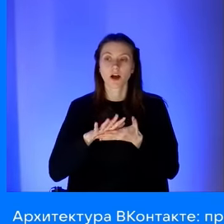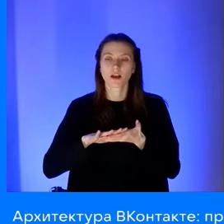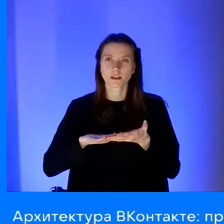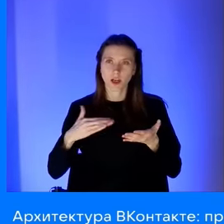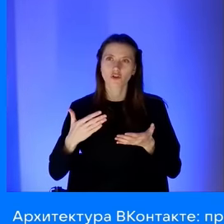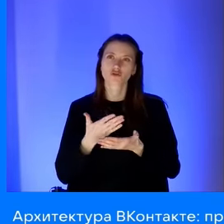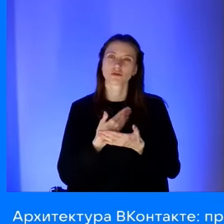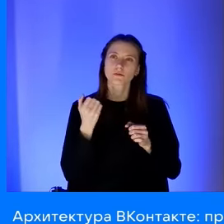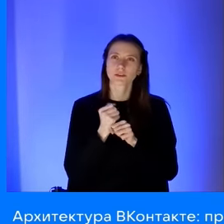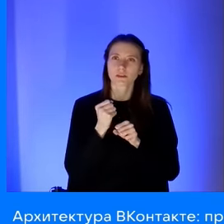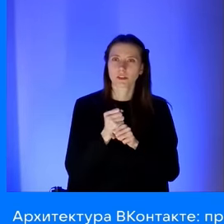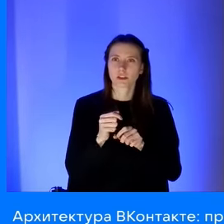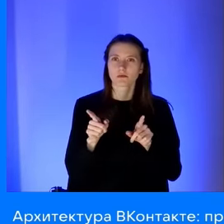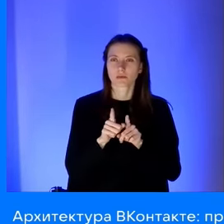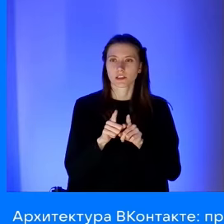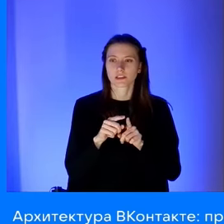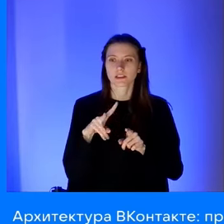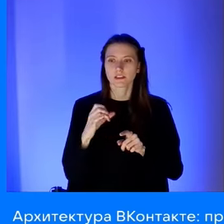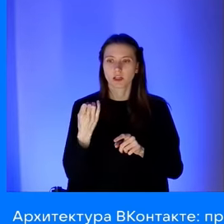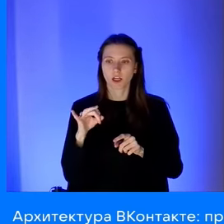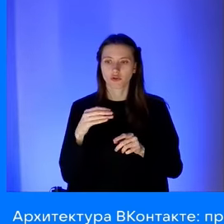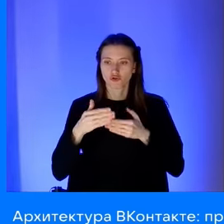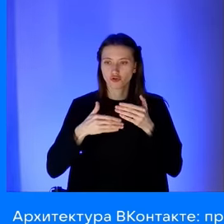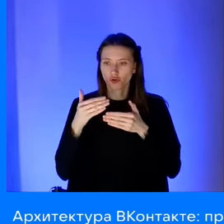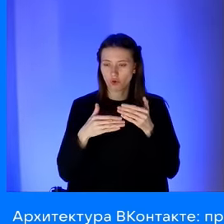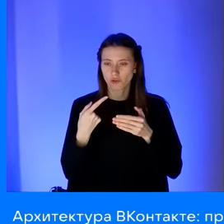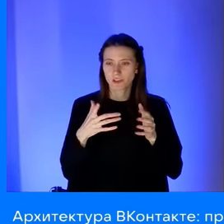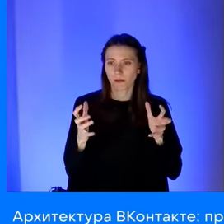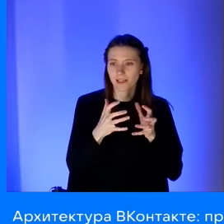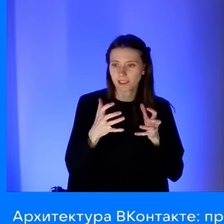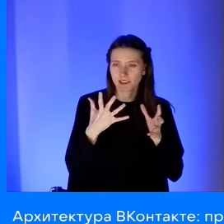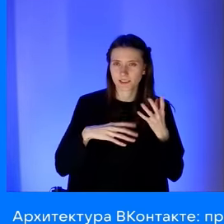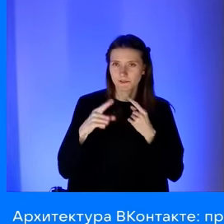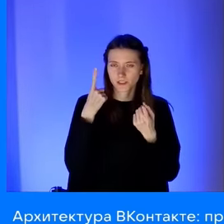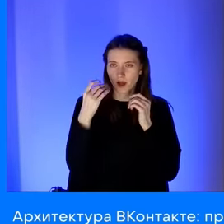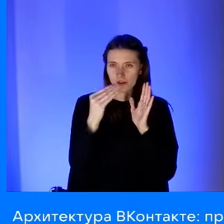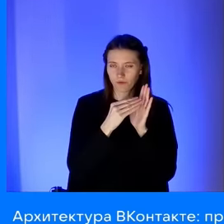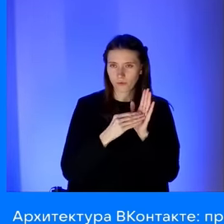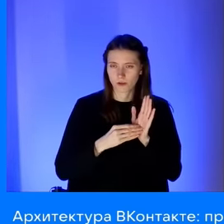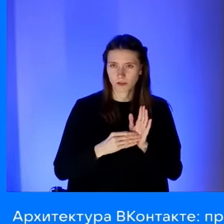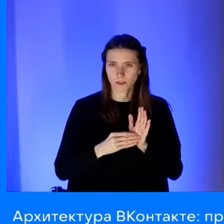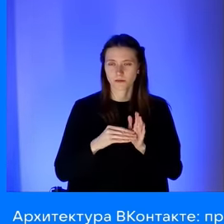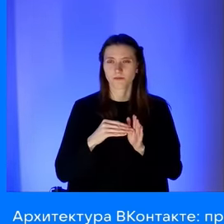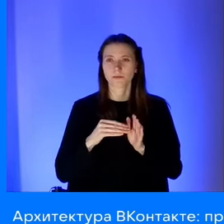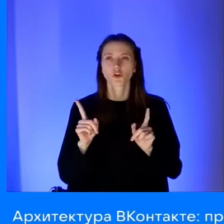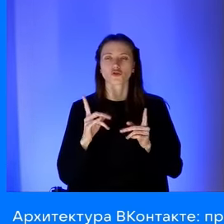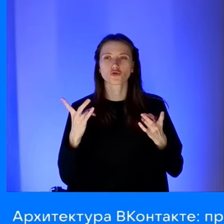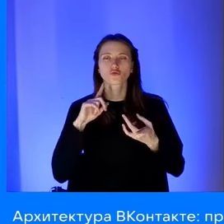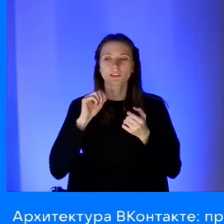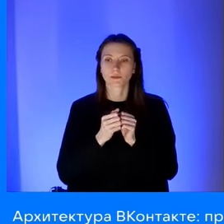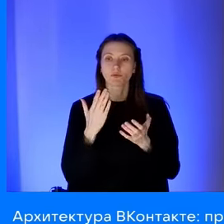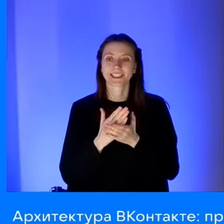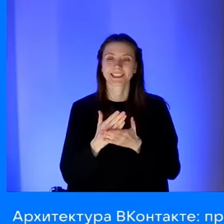новых СШ который у нас содержит весь снимок данных мы об этом детальное ещё поговорим что нужно запомнить что есть